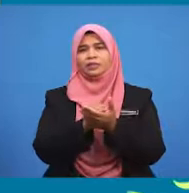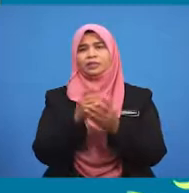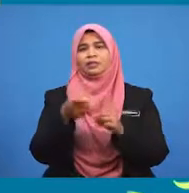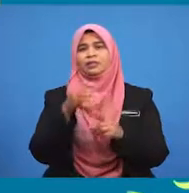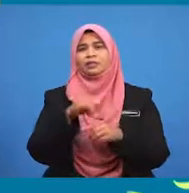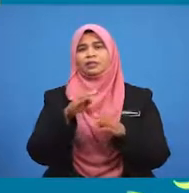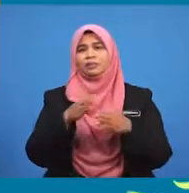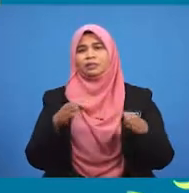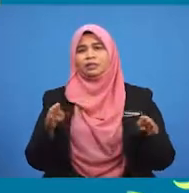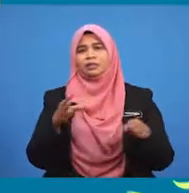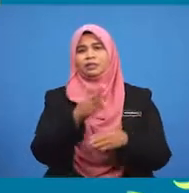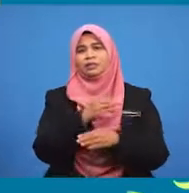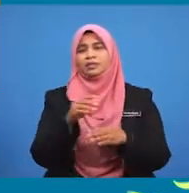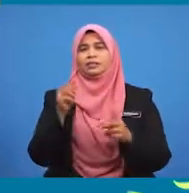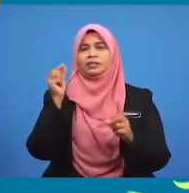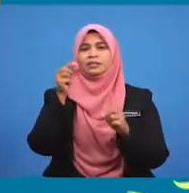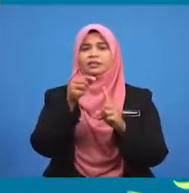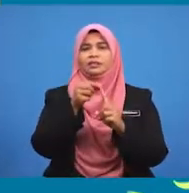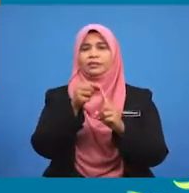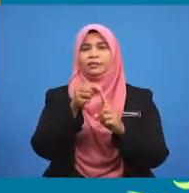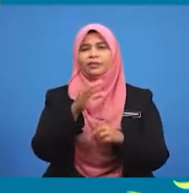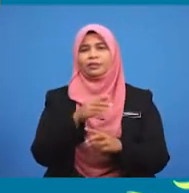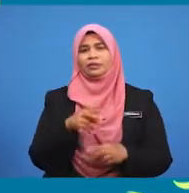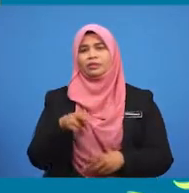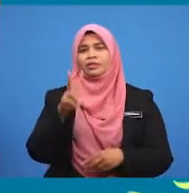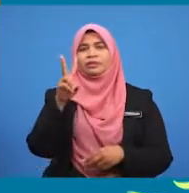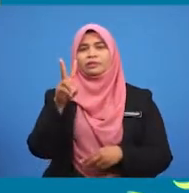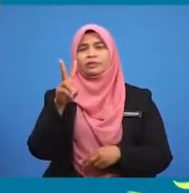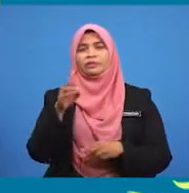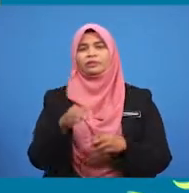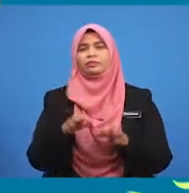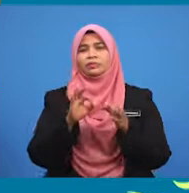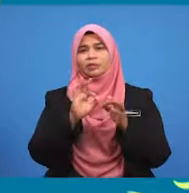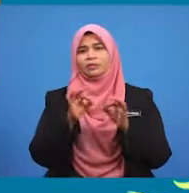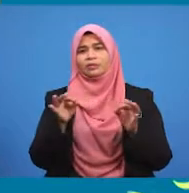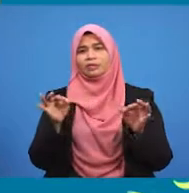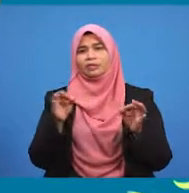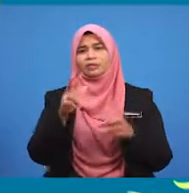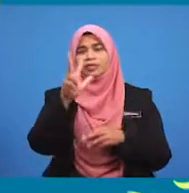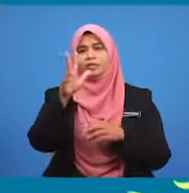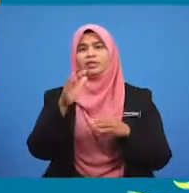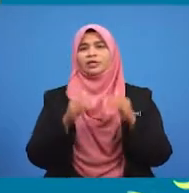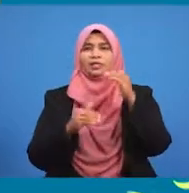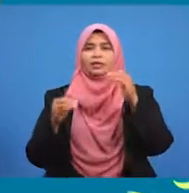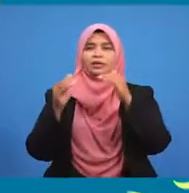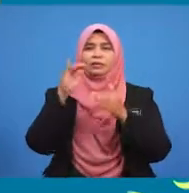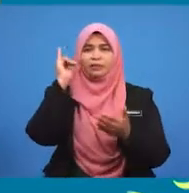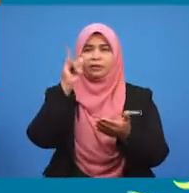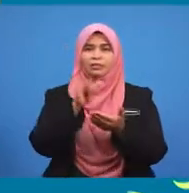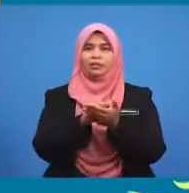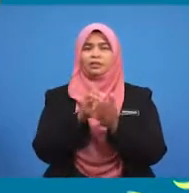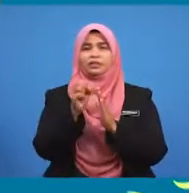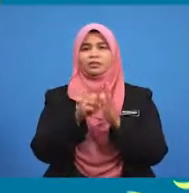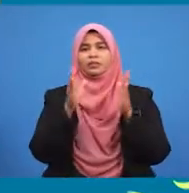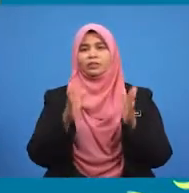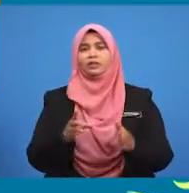segi bahasa dan istilah. Yang kedua, menghuraikan tiga tahap keimanan